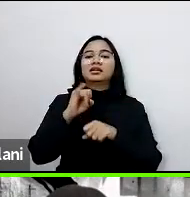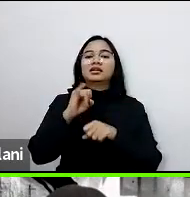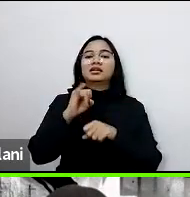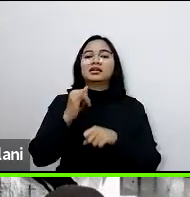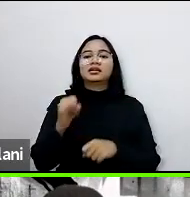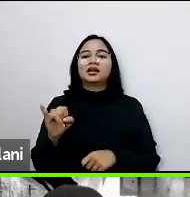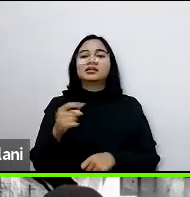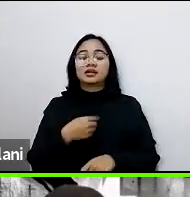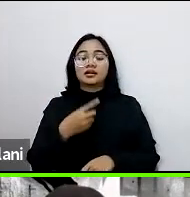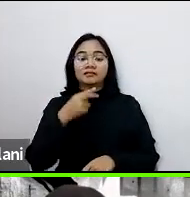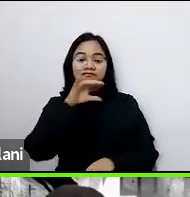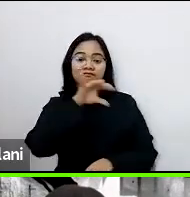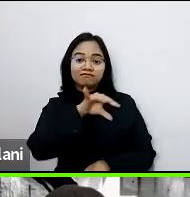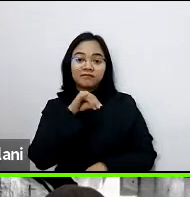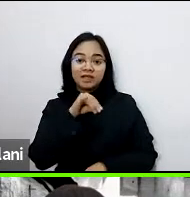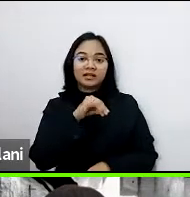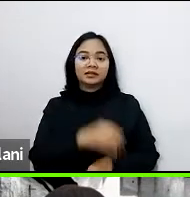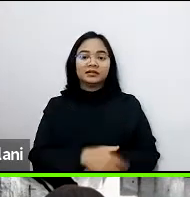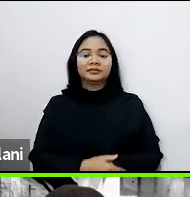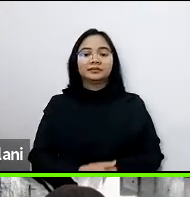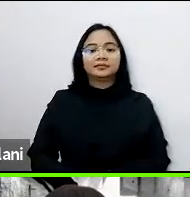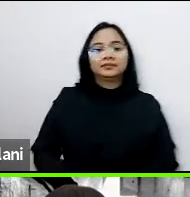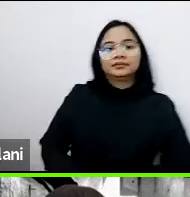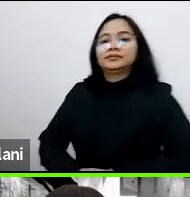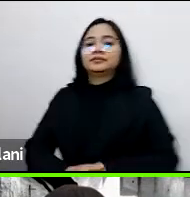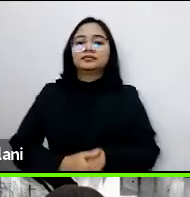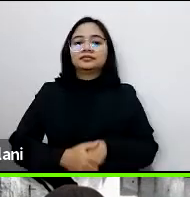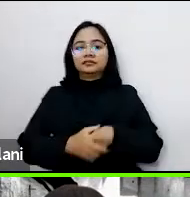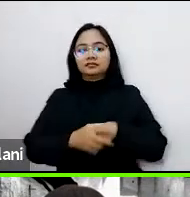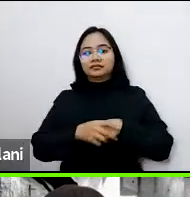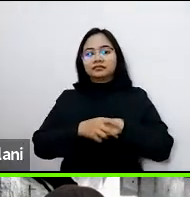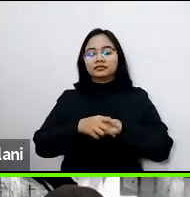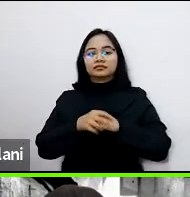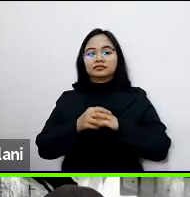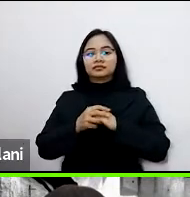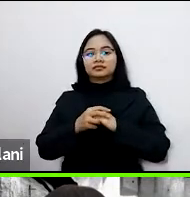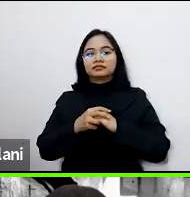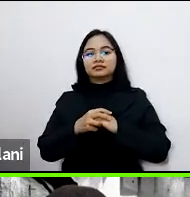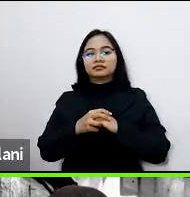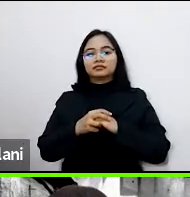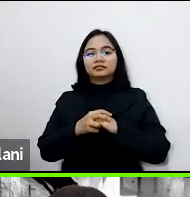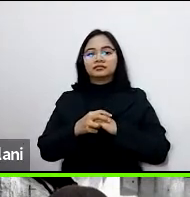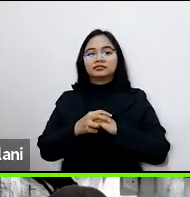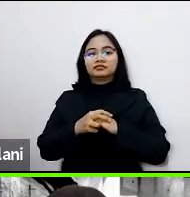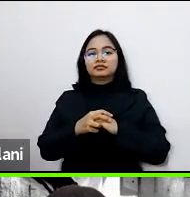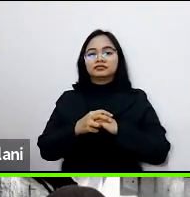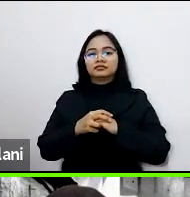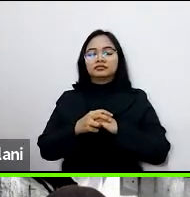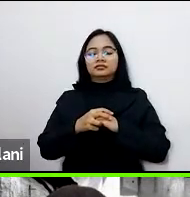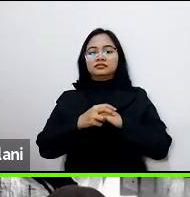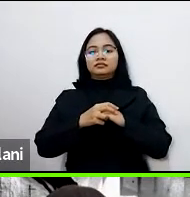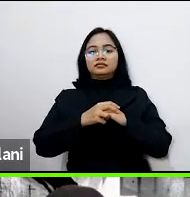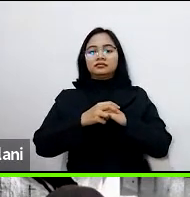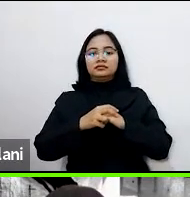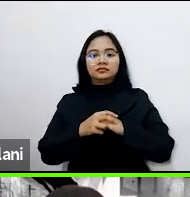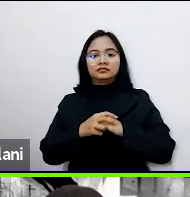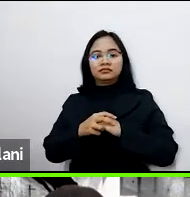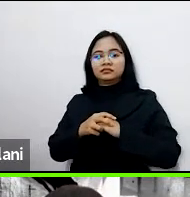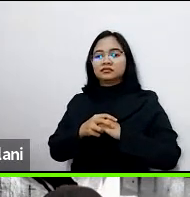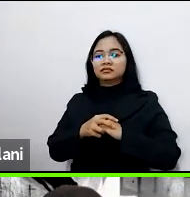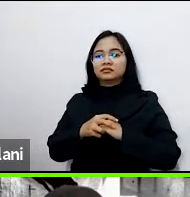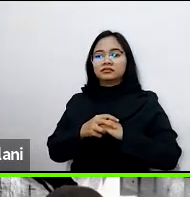posisi akademisi perempuan yang sudah disampaikan oleh Kak Els dan Mbak Iba sudah ya